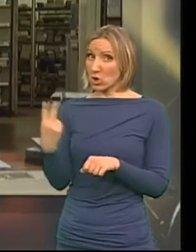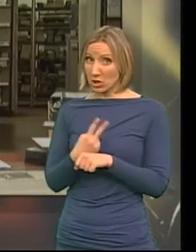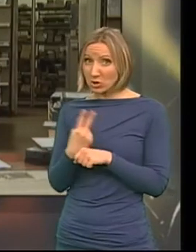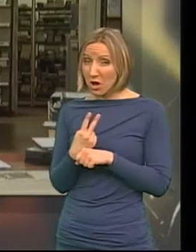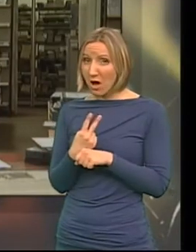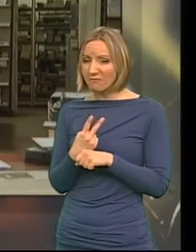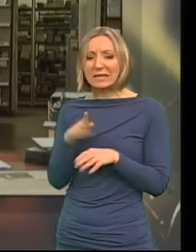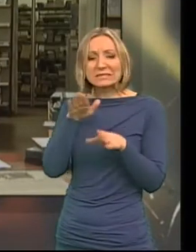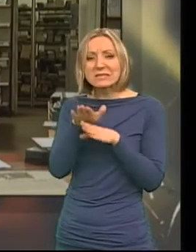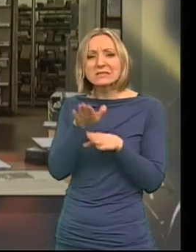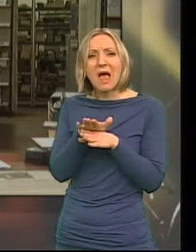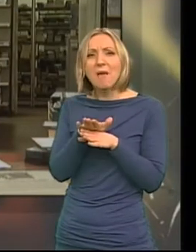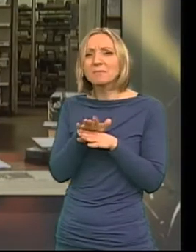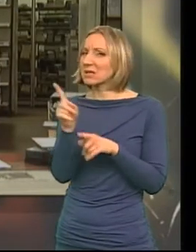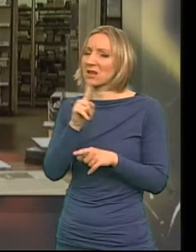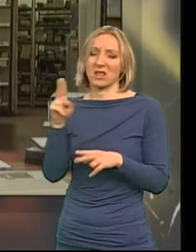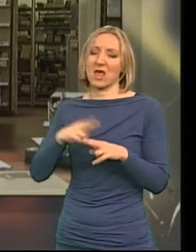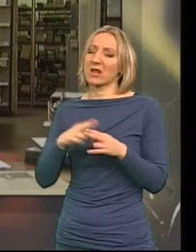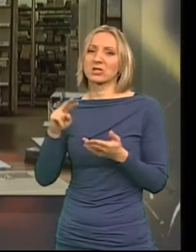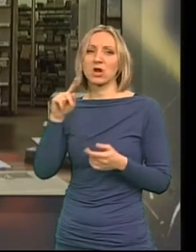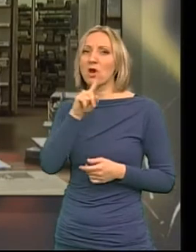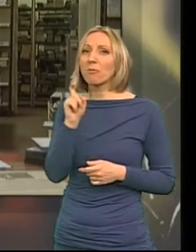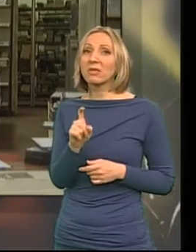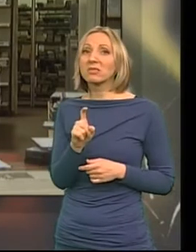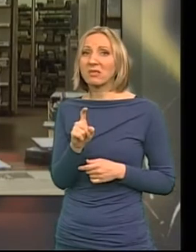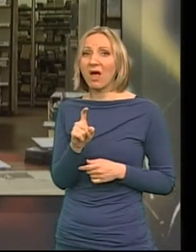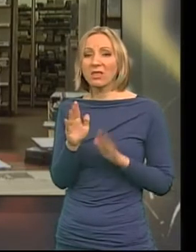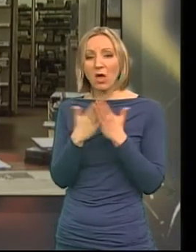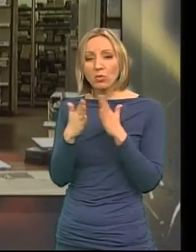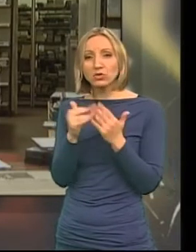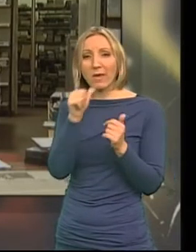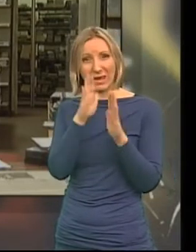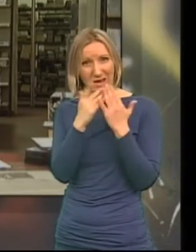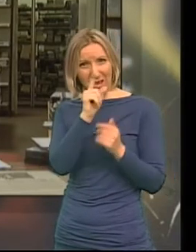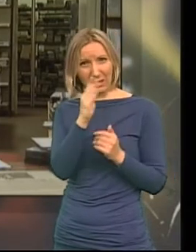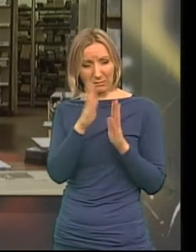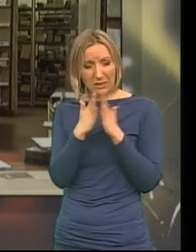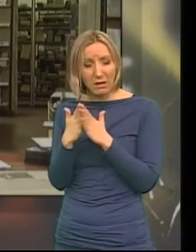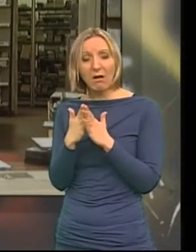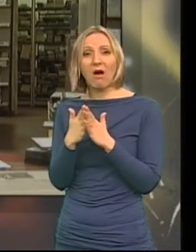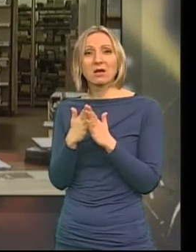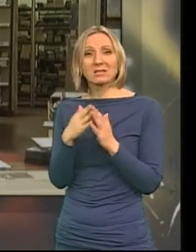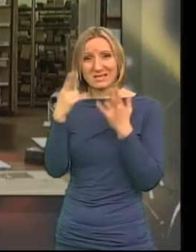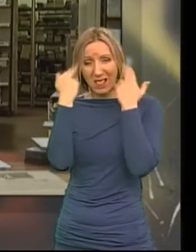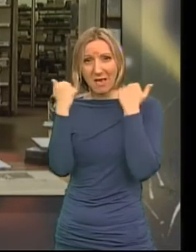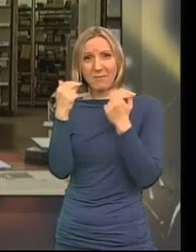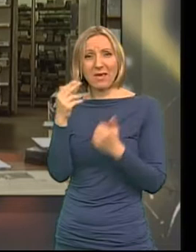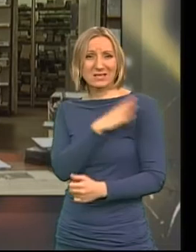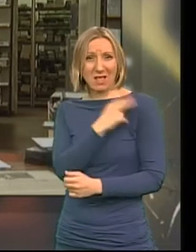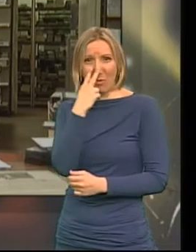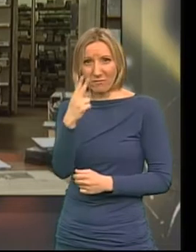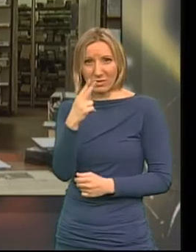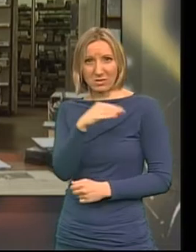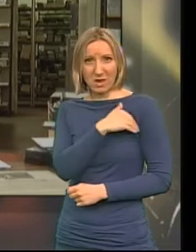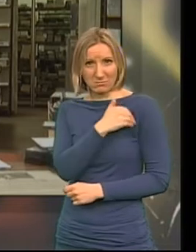nije sistemski rešeno pitanje udžbenika i literature za slepe učenike i studente, zato je Savez morao da